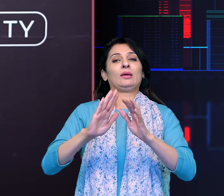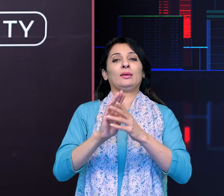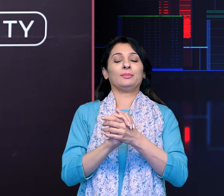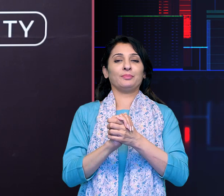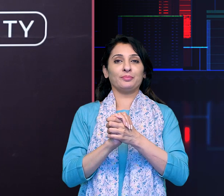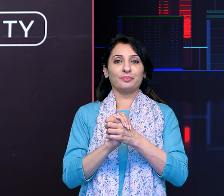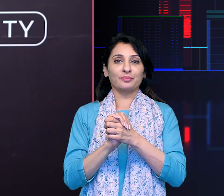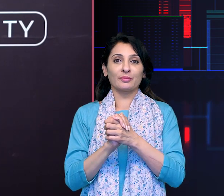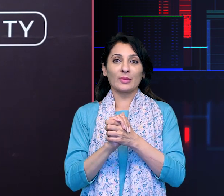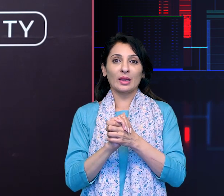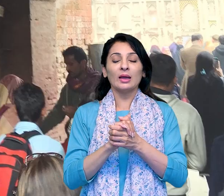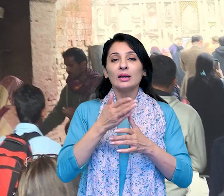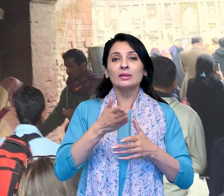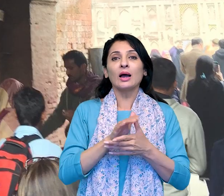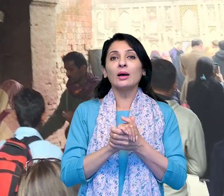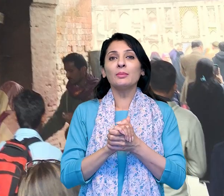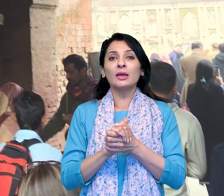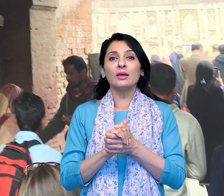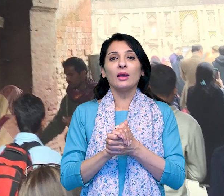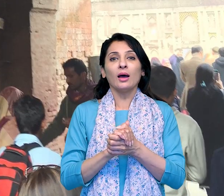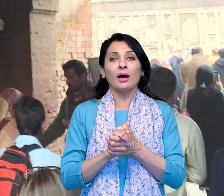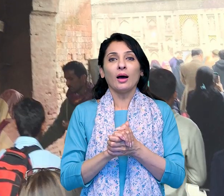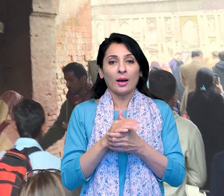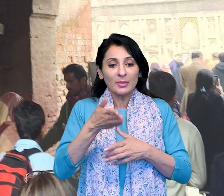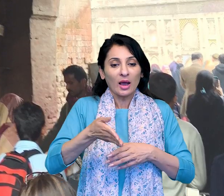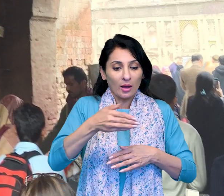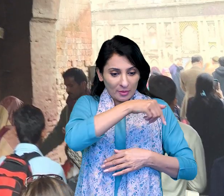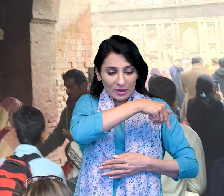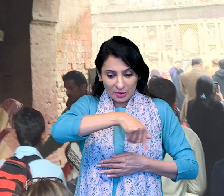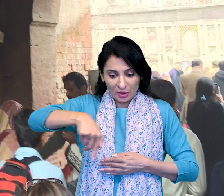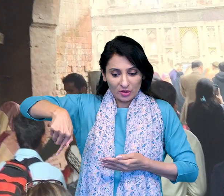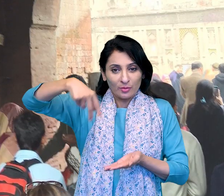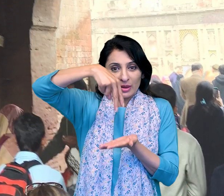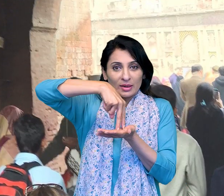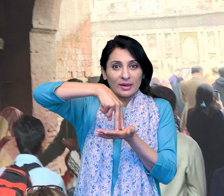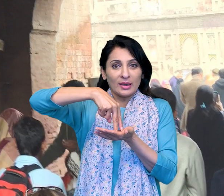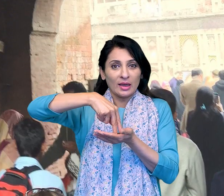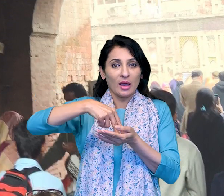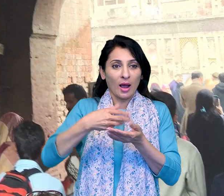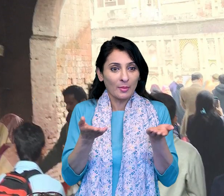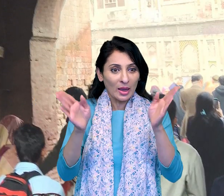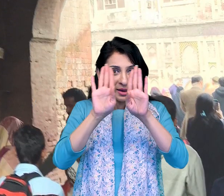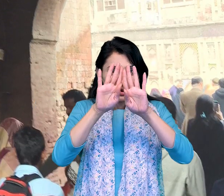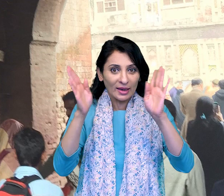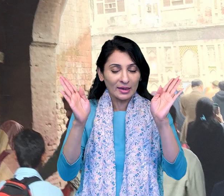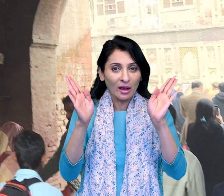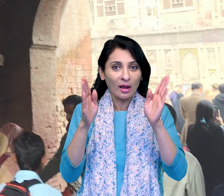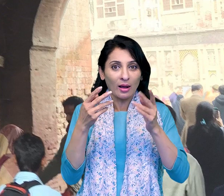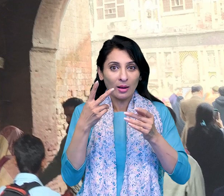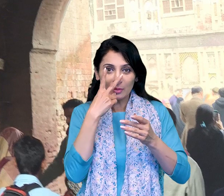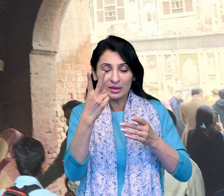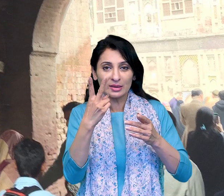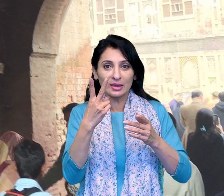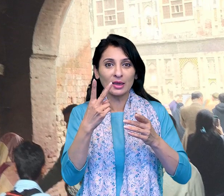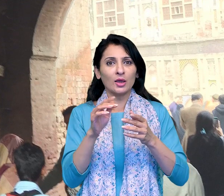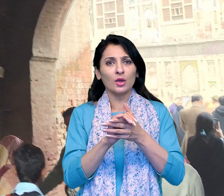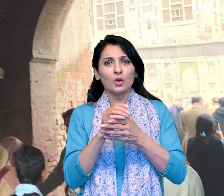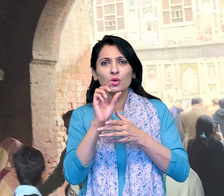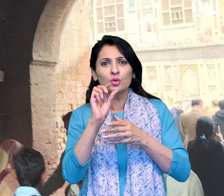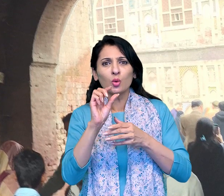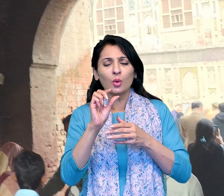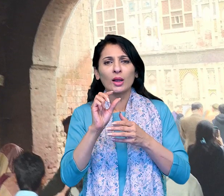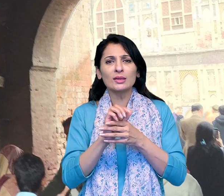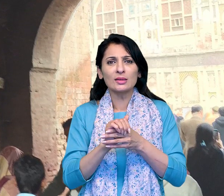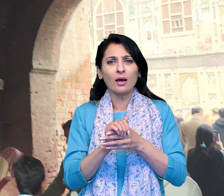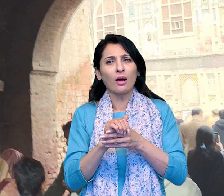यहां पर हम इस वक्त जिस गेट पर खड़े हुए हैं अगर आप इस गेट के डिज़ाइन देखें आर्किटेक्ट देखें और आप थोड़ा सा अगर takhiul में जाएं